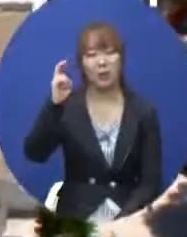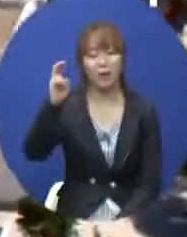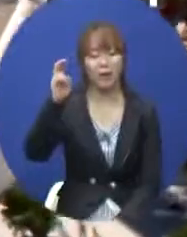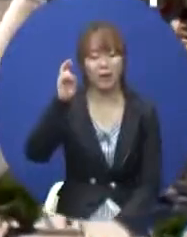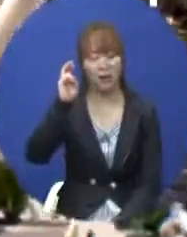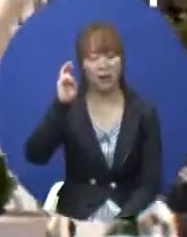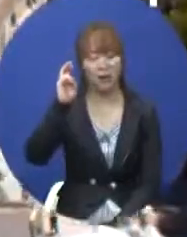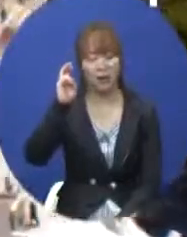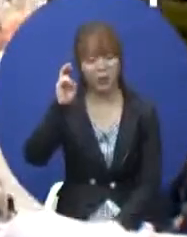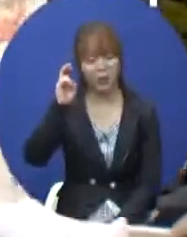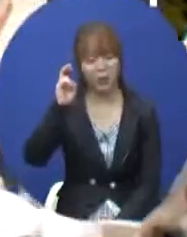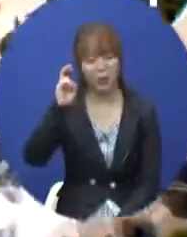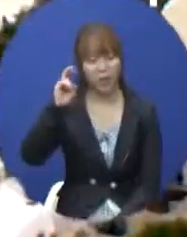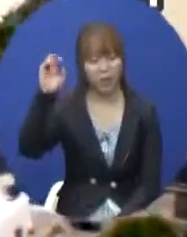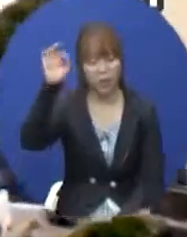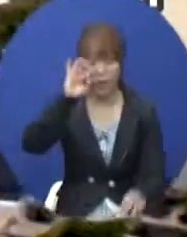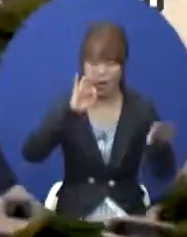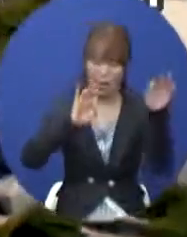행여나